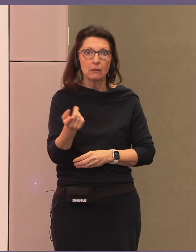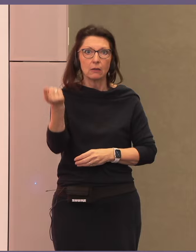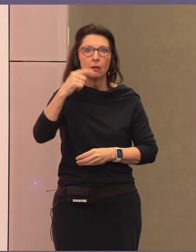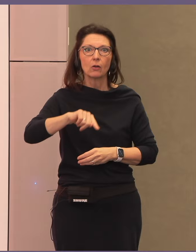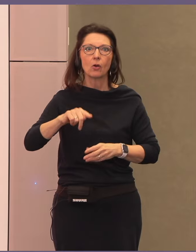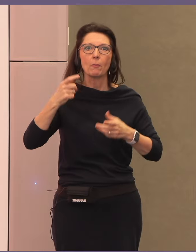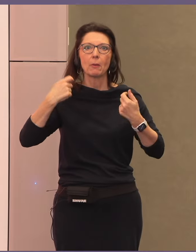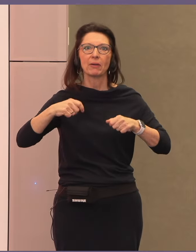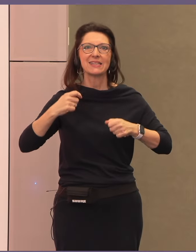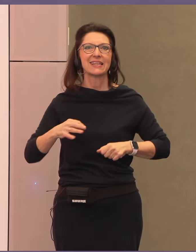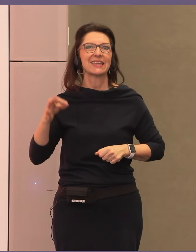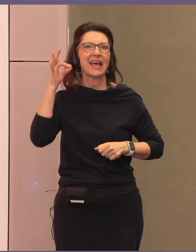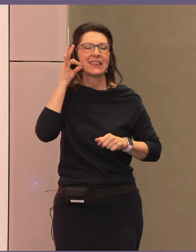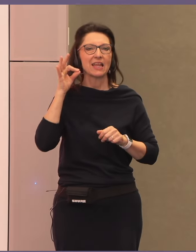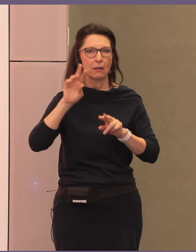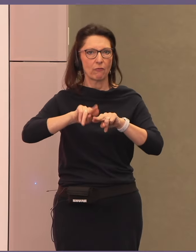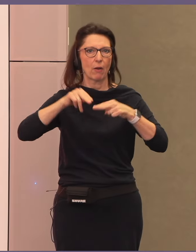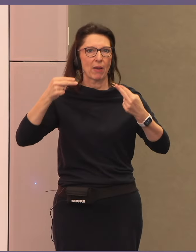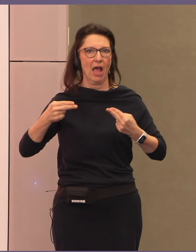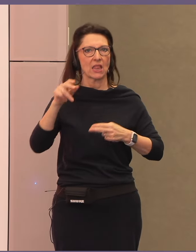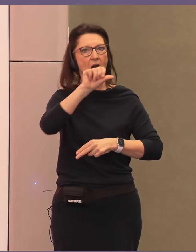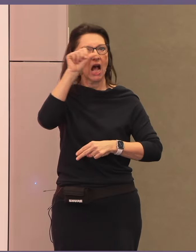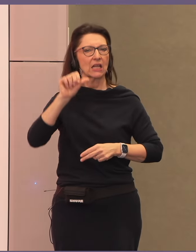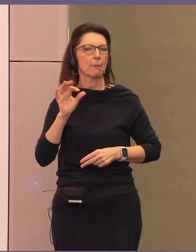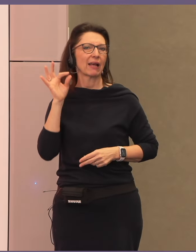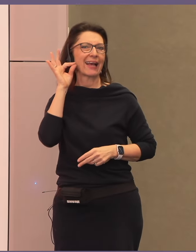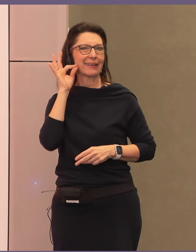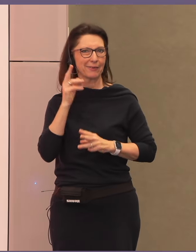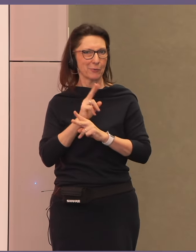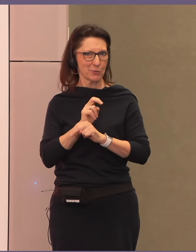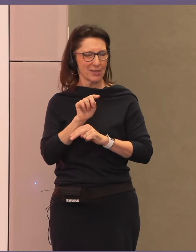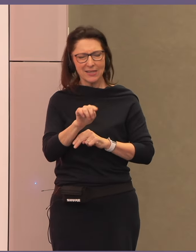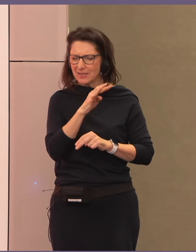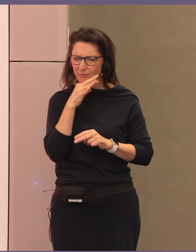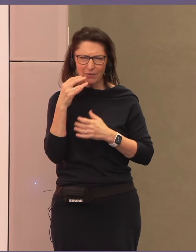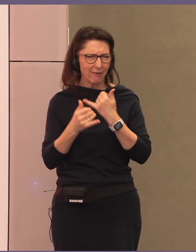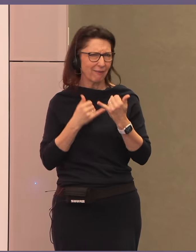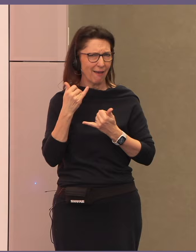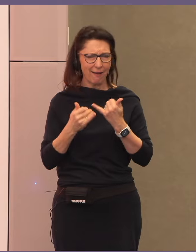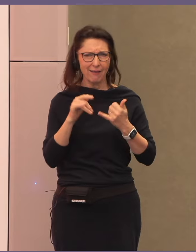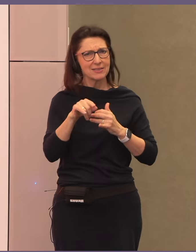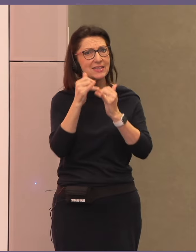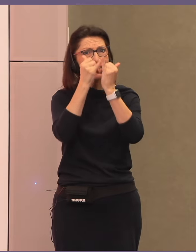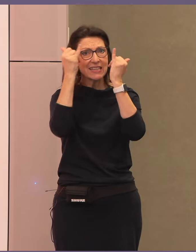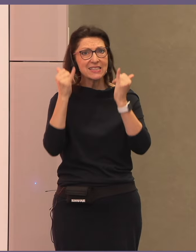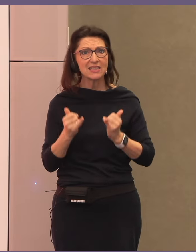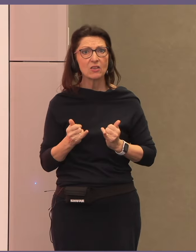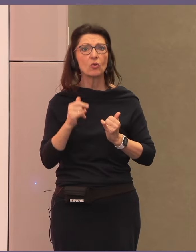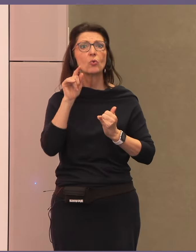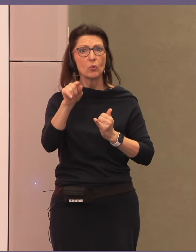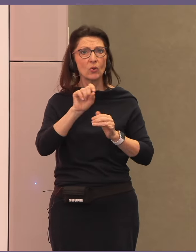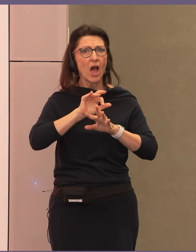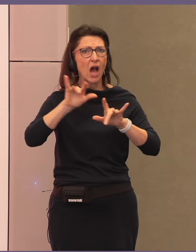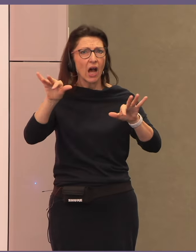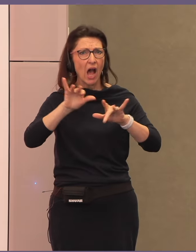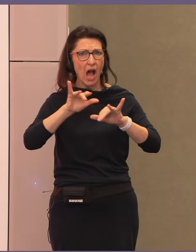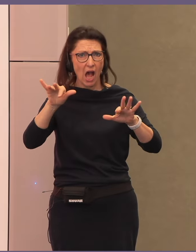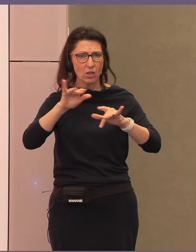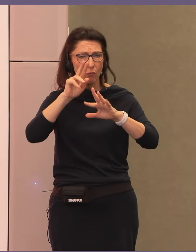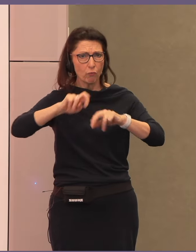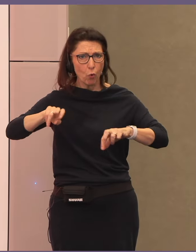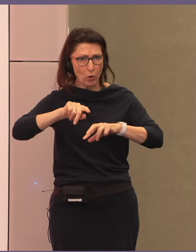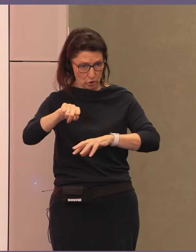von Elisa Richter begründeten Verbands der Akademikerinnen Österreich, leitete über viele, viele Jahre das Institut für Radiomforschung an der Akademie der